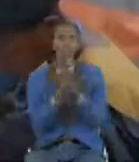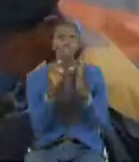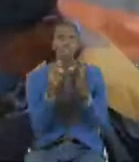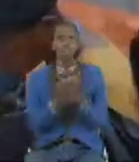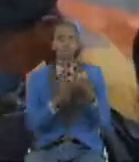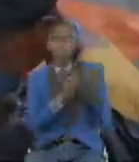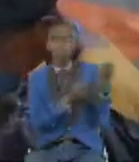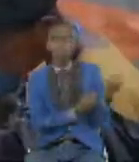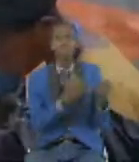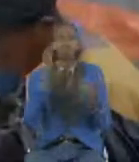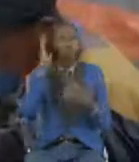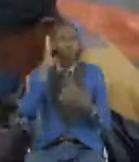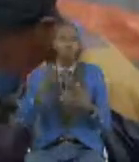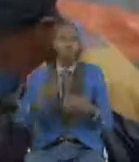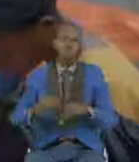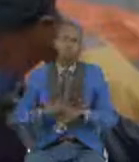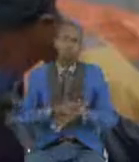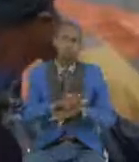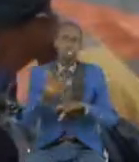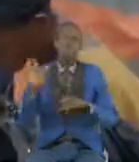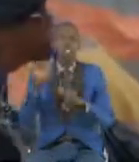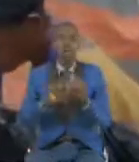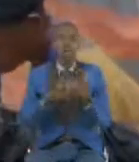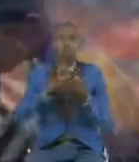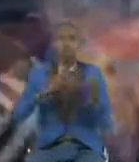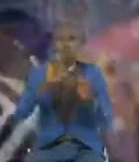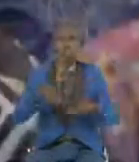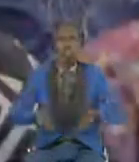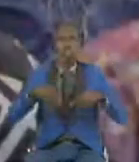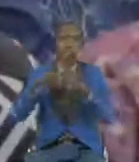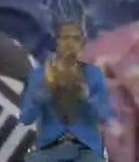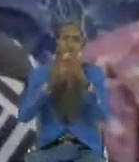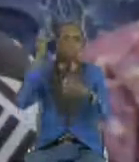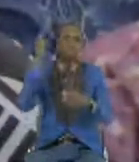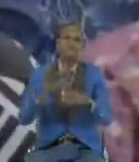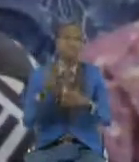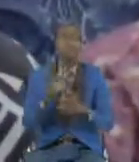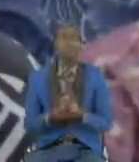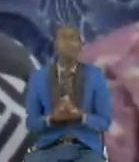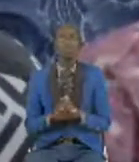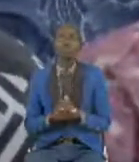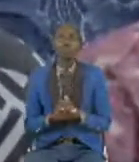ce courage impacte chacune de nos vies au nom de Jésus.